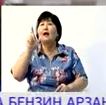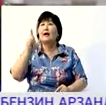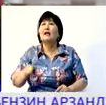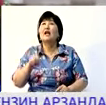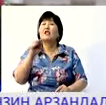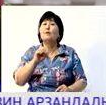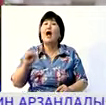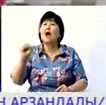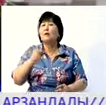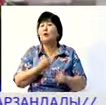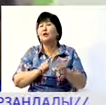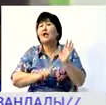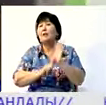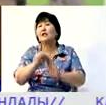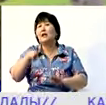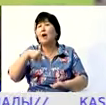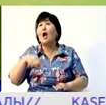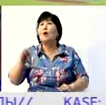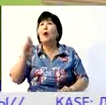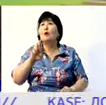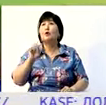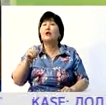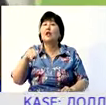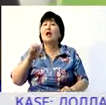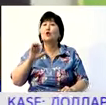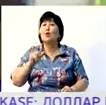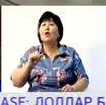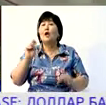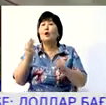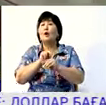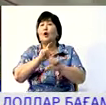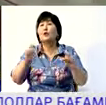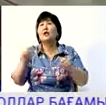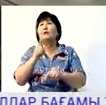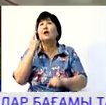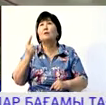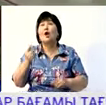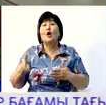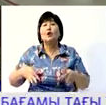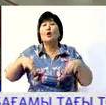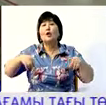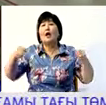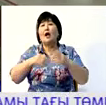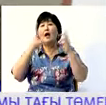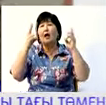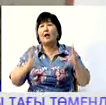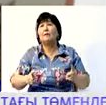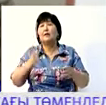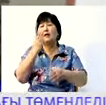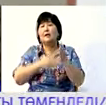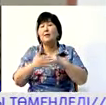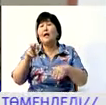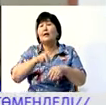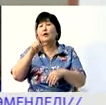Жамбыл Ахметбеков осындай бастама көтерді. Бауыржан Құлынов Талсуат оңалту орталығындағы емделушілердің бірі. Жол апаты салдарынан арбаға таңылған ол